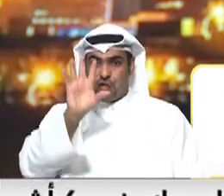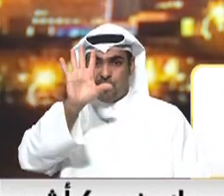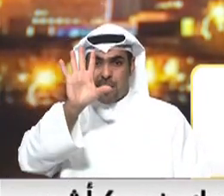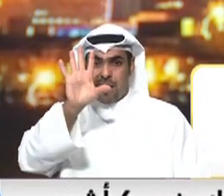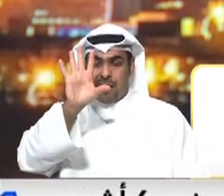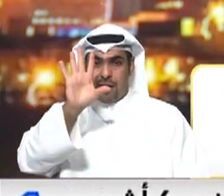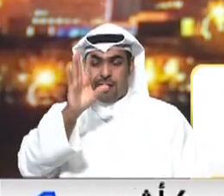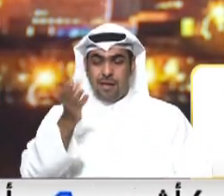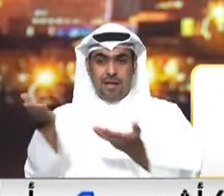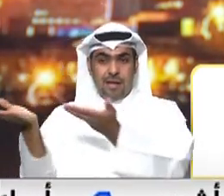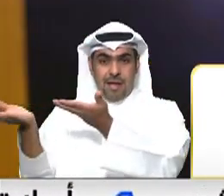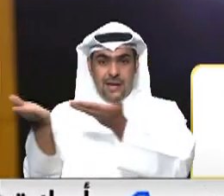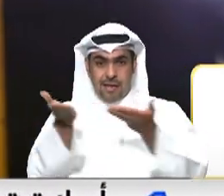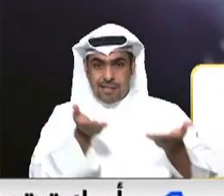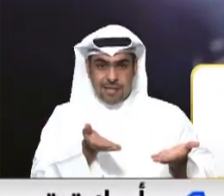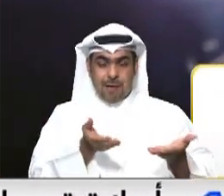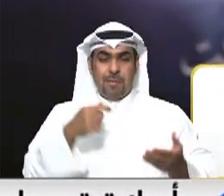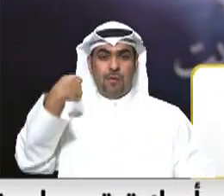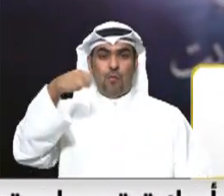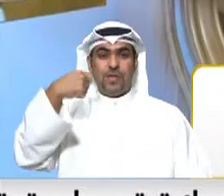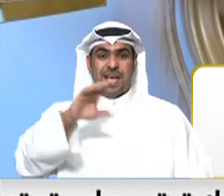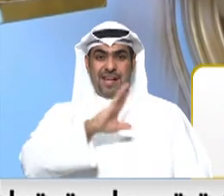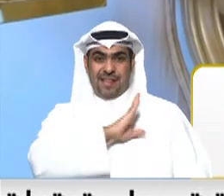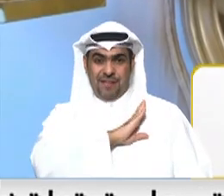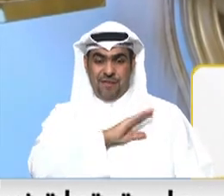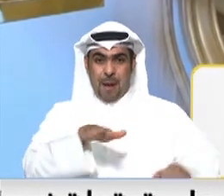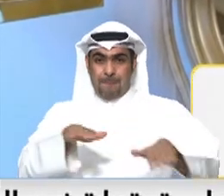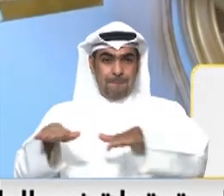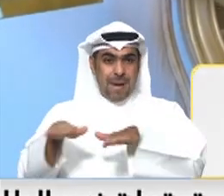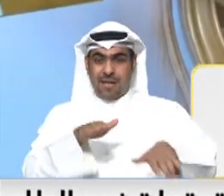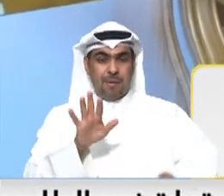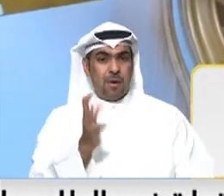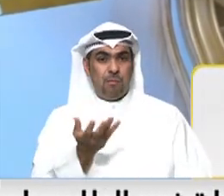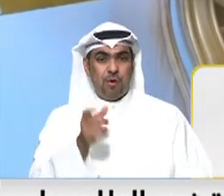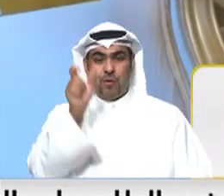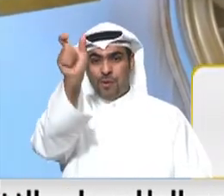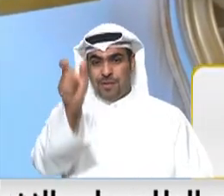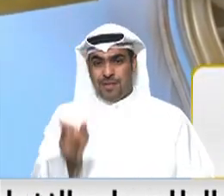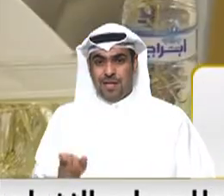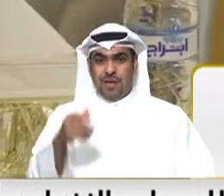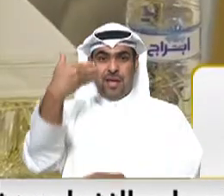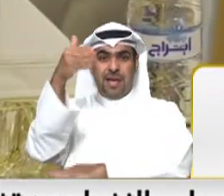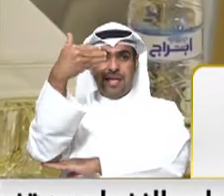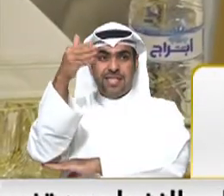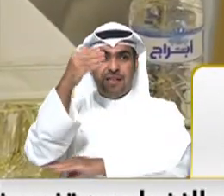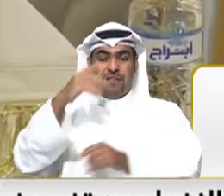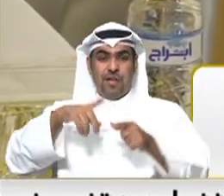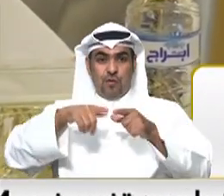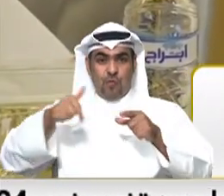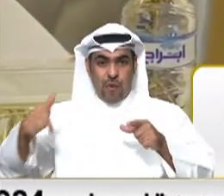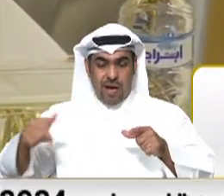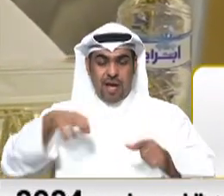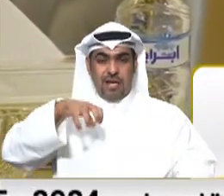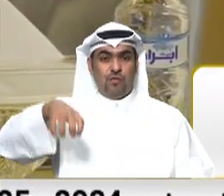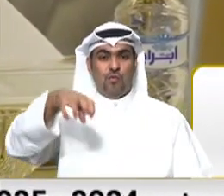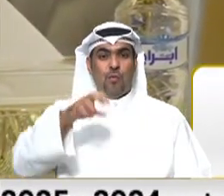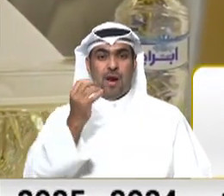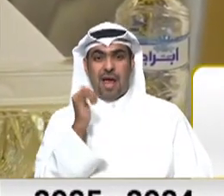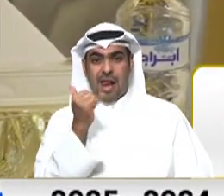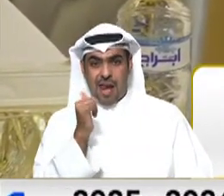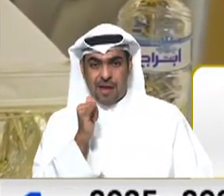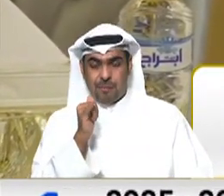وزارة الدفاع اليوم الأربعاء عددا من سفراء الدول الشقيقة والصديقة المعتمدين لدى